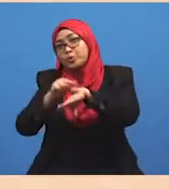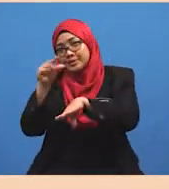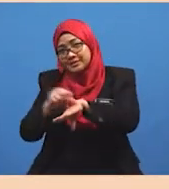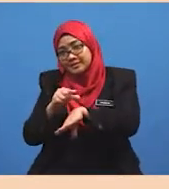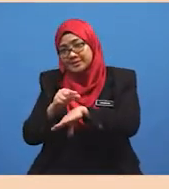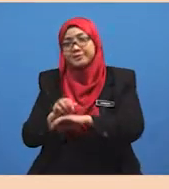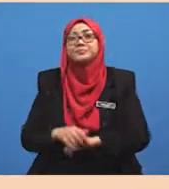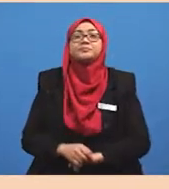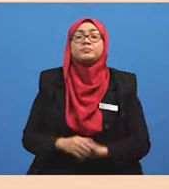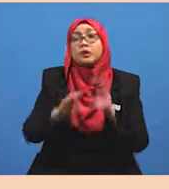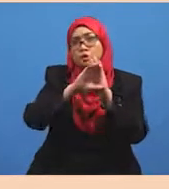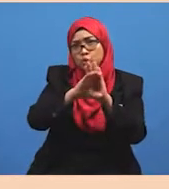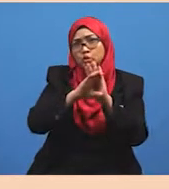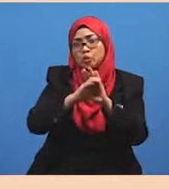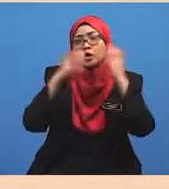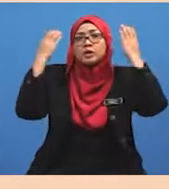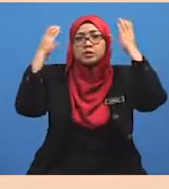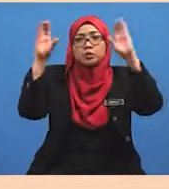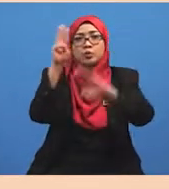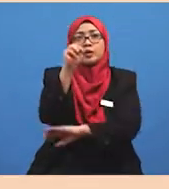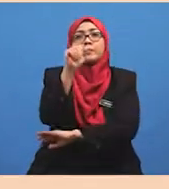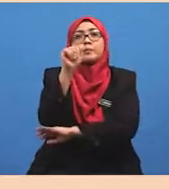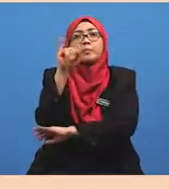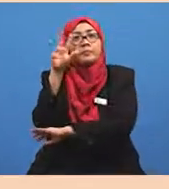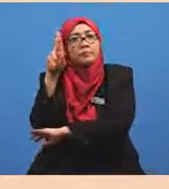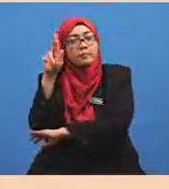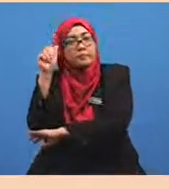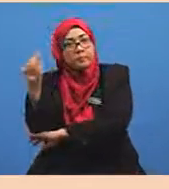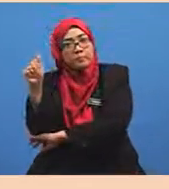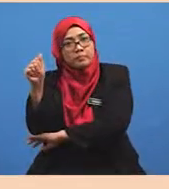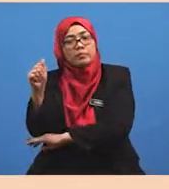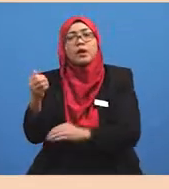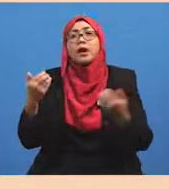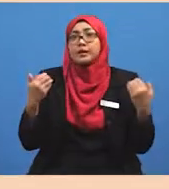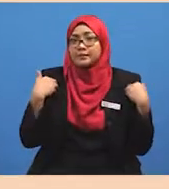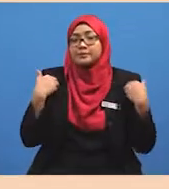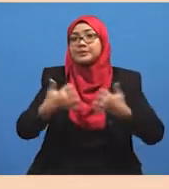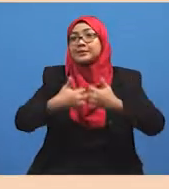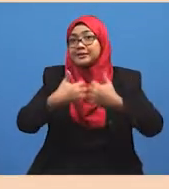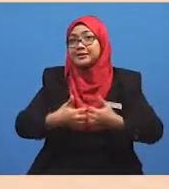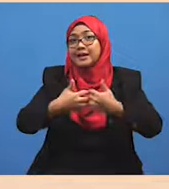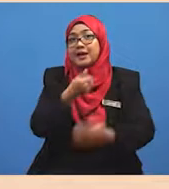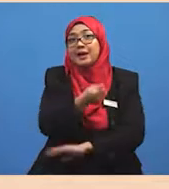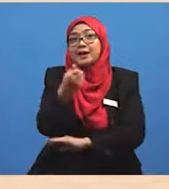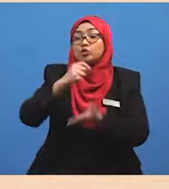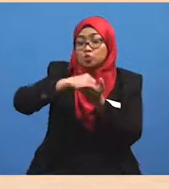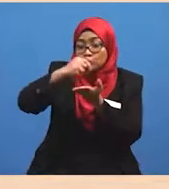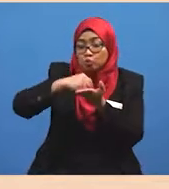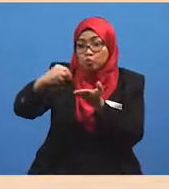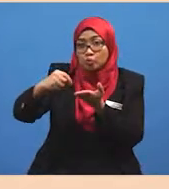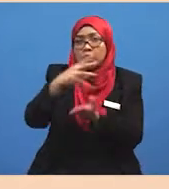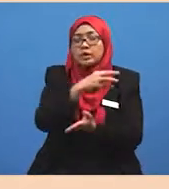cium Aira seorang pemilik hilang anak tulis Bejo